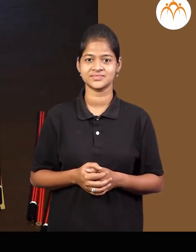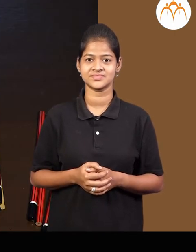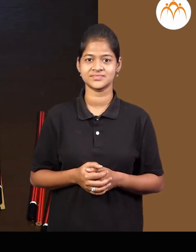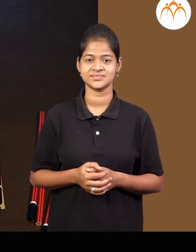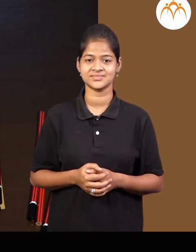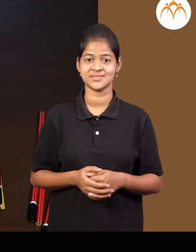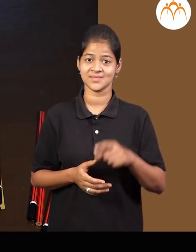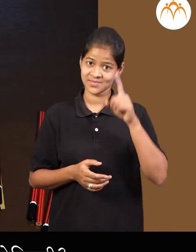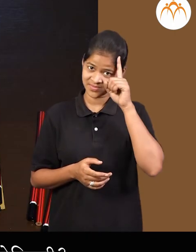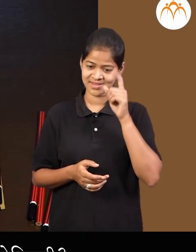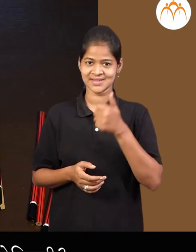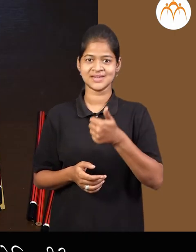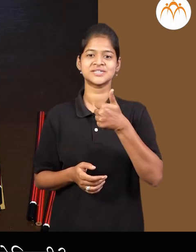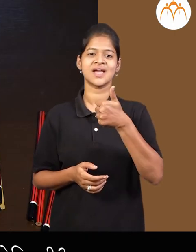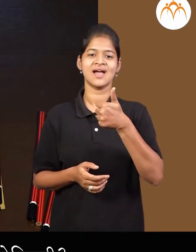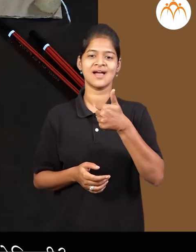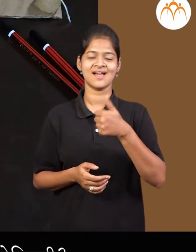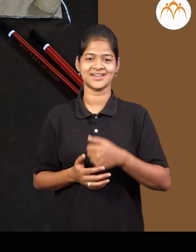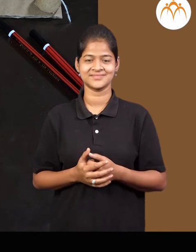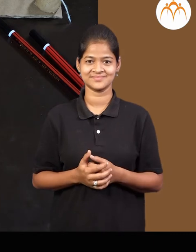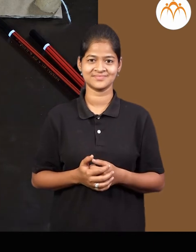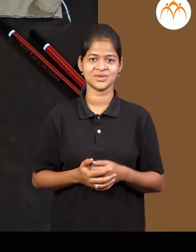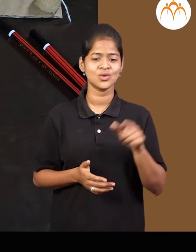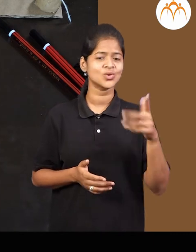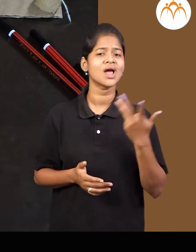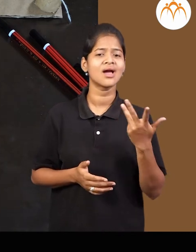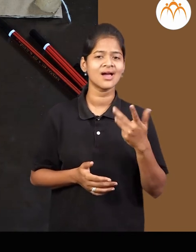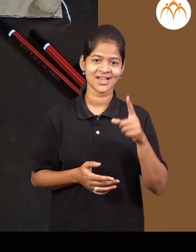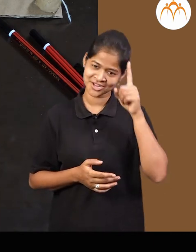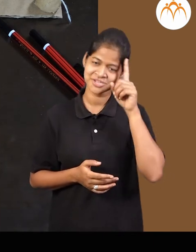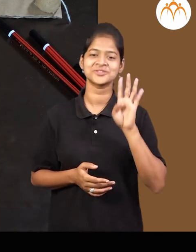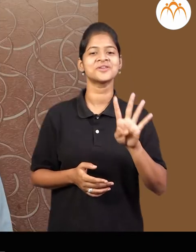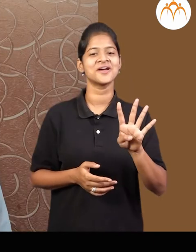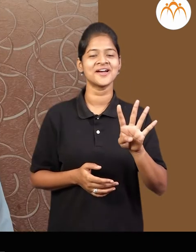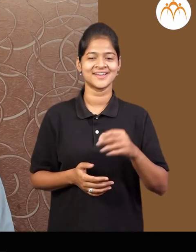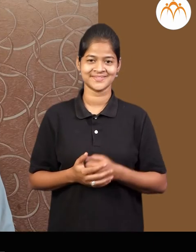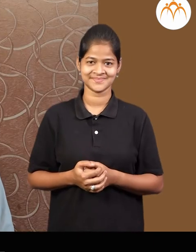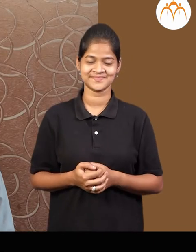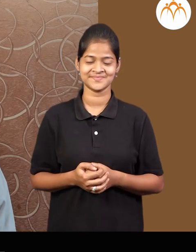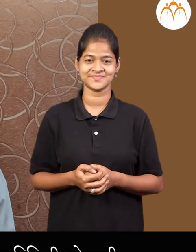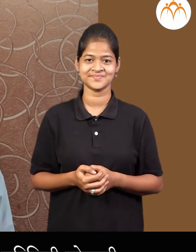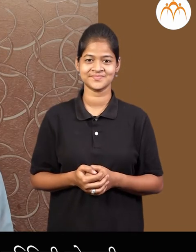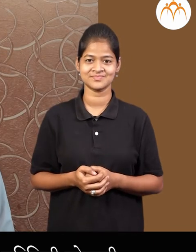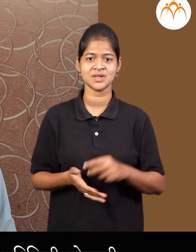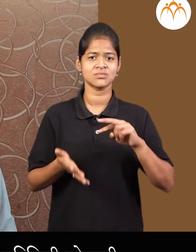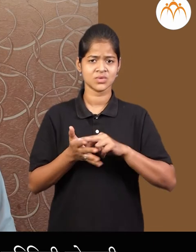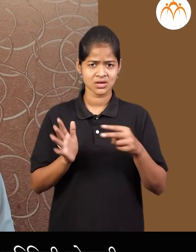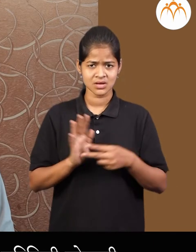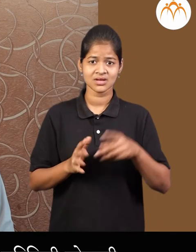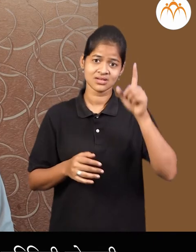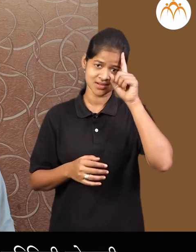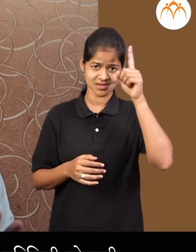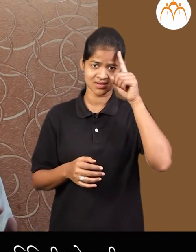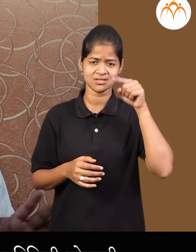सहा पेन्सिल. आणि तुला किती लागल्या पेन्सिल? चार पेन्सिली. हां, म्हणजे आता हे बघा, आपण